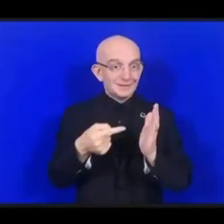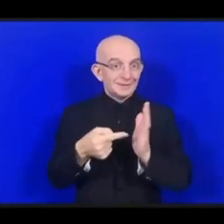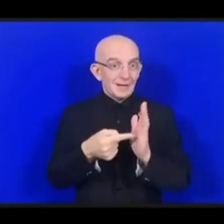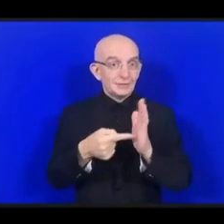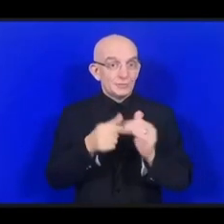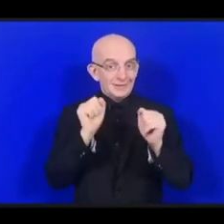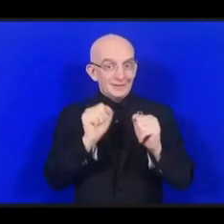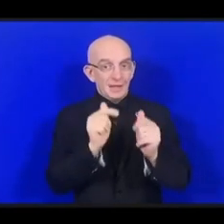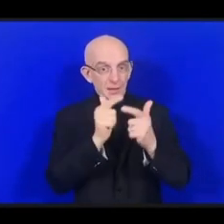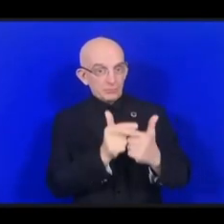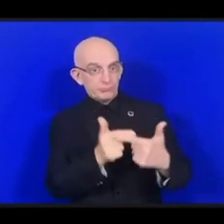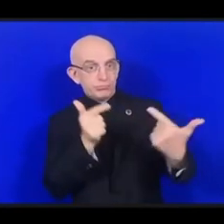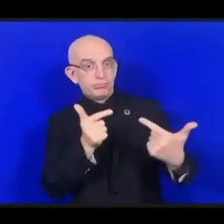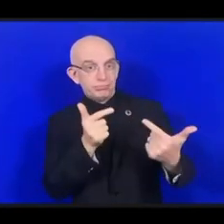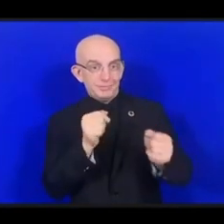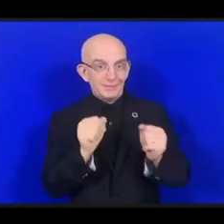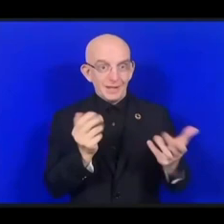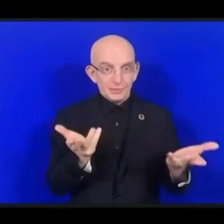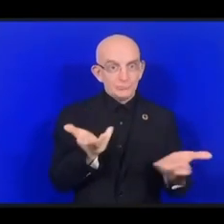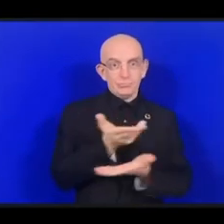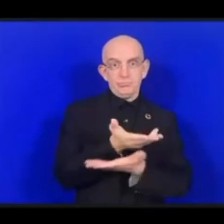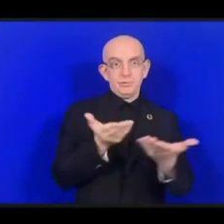مع الحكومات